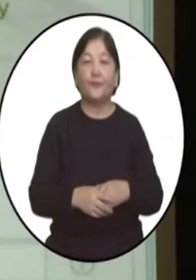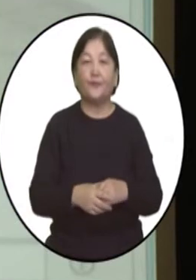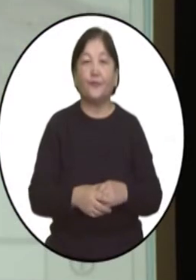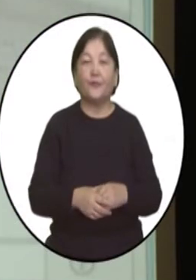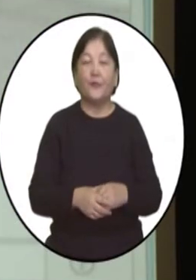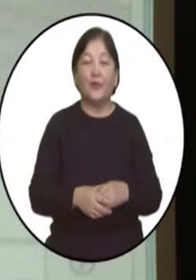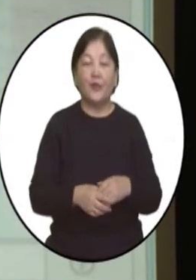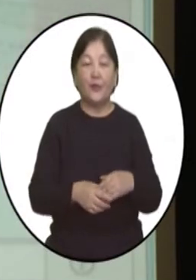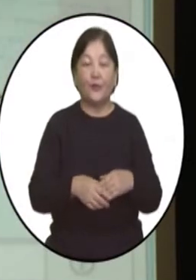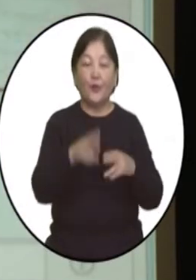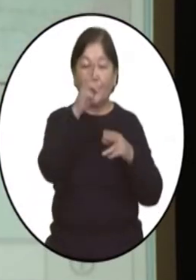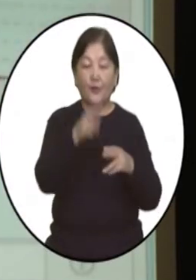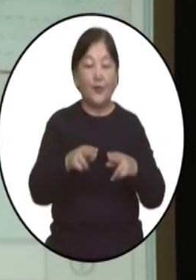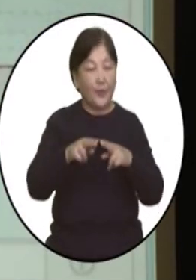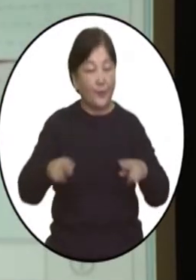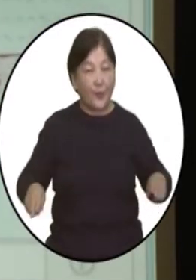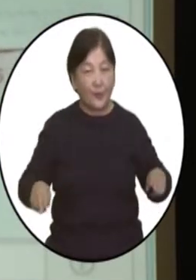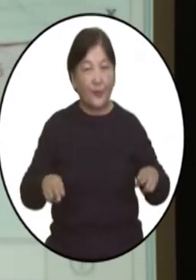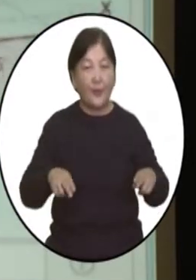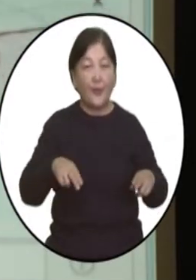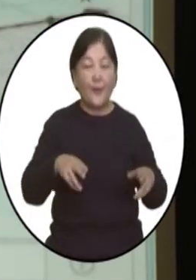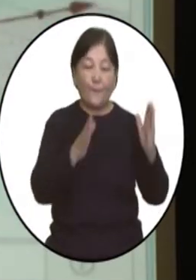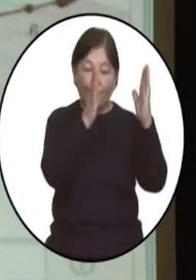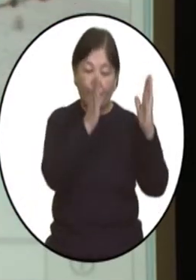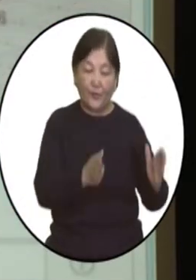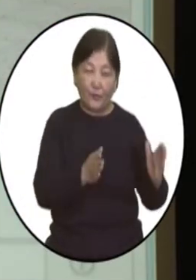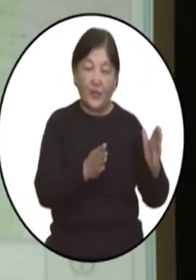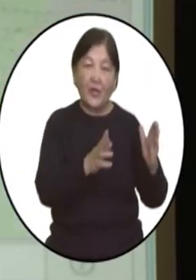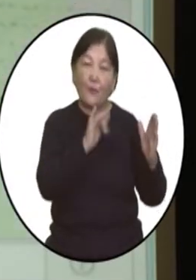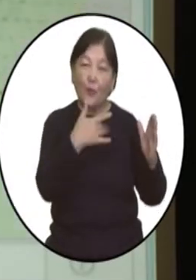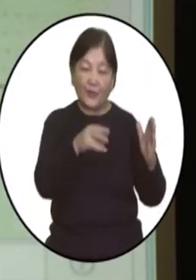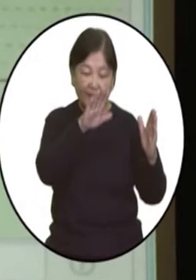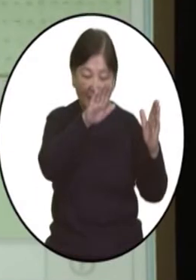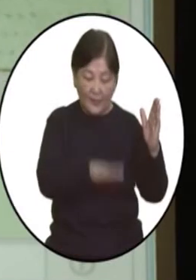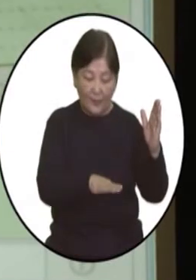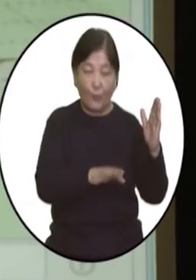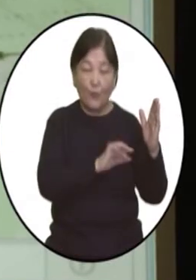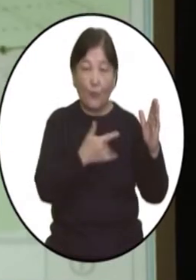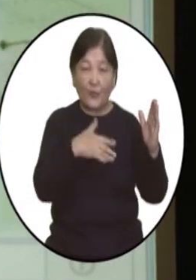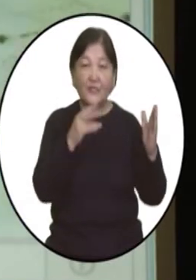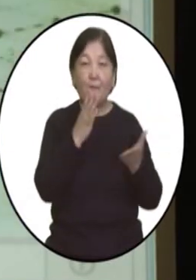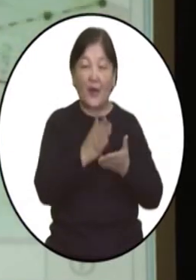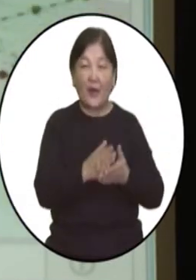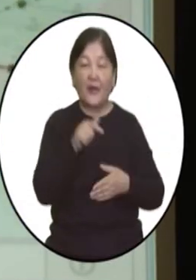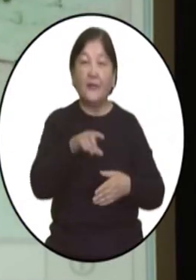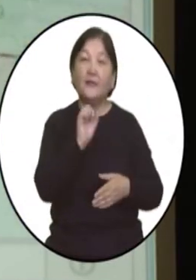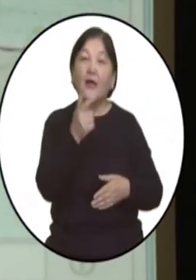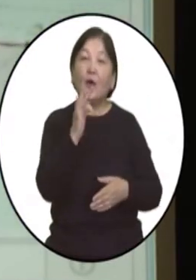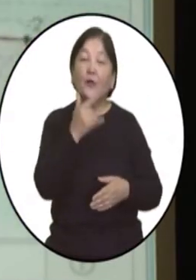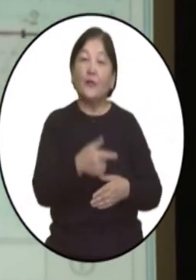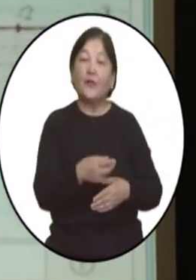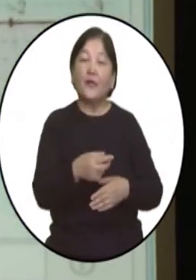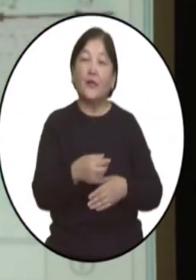3 хавтгаадаа перпендикуляр буулгасан байгааг харж олно. За энэ агуулгыг бол мөн